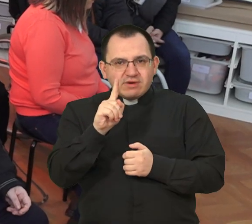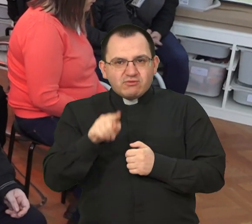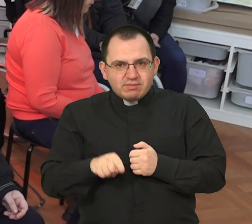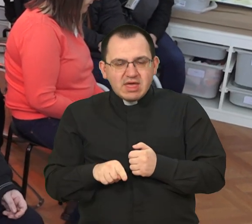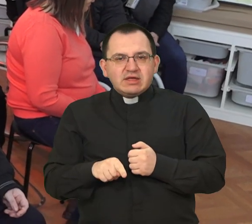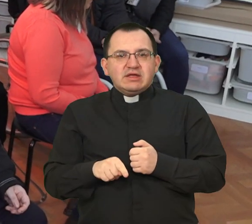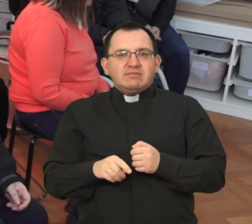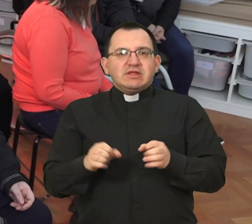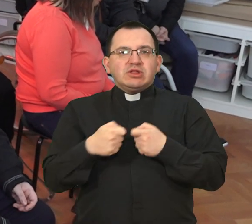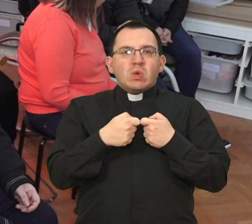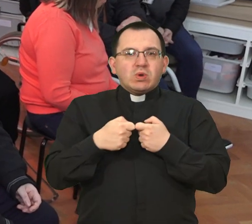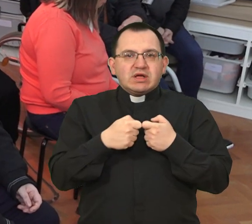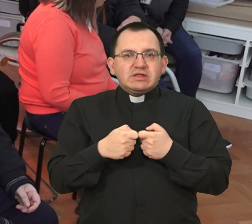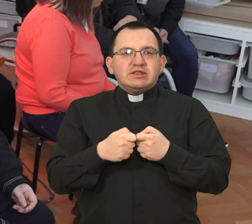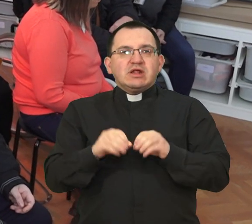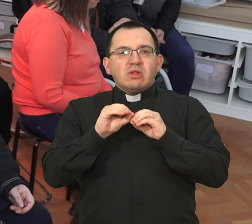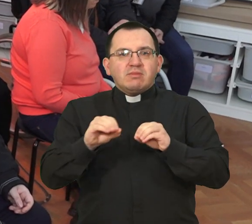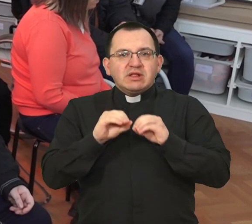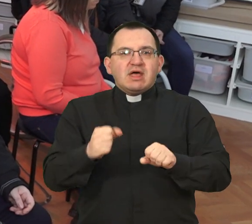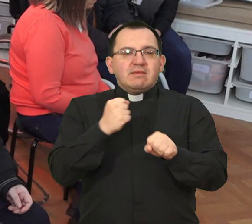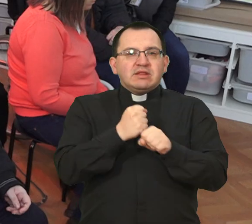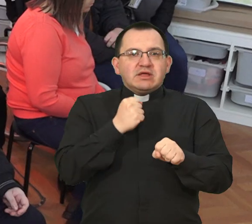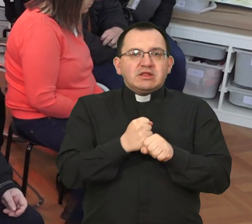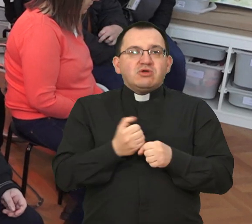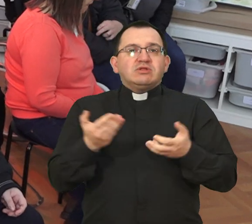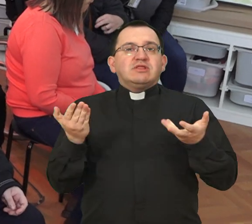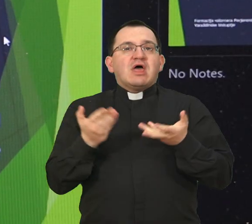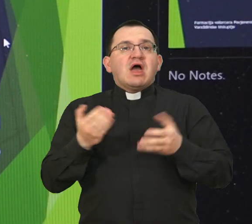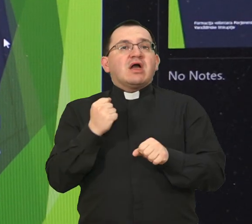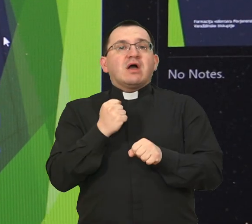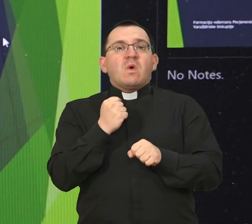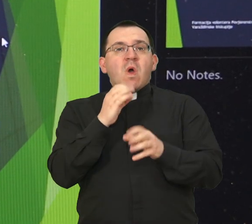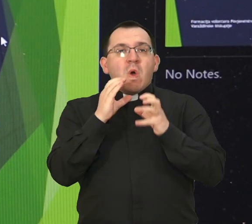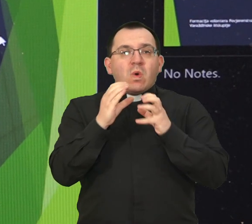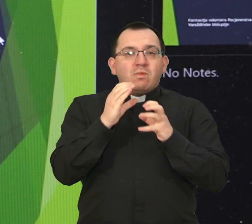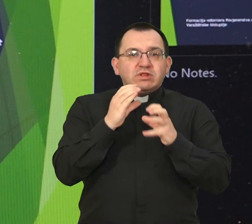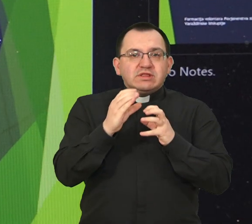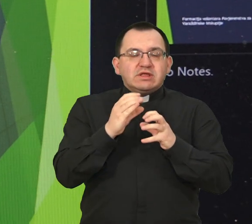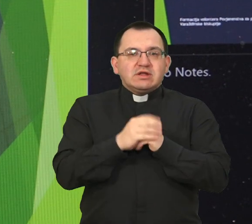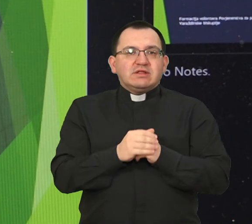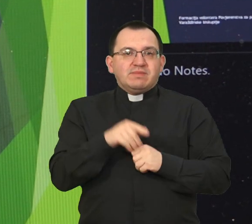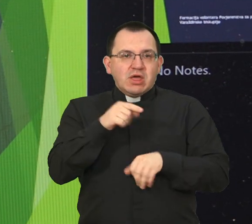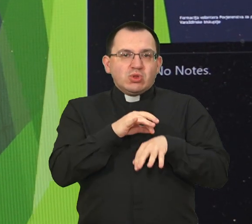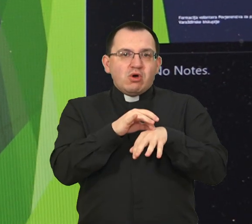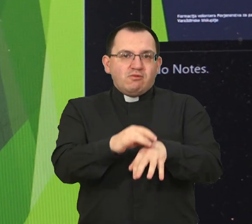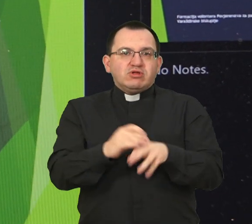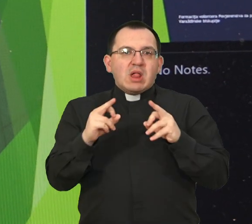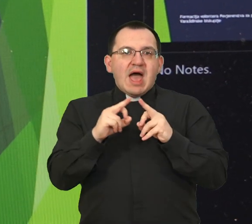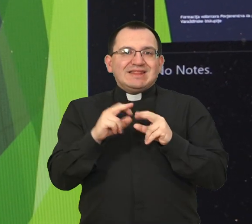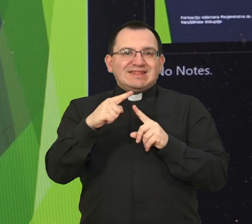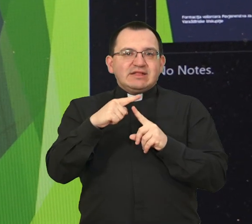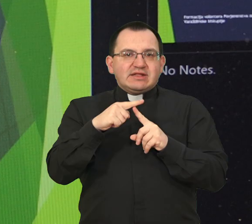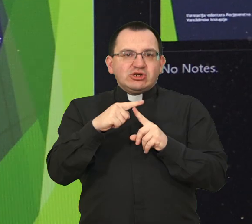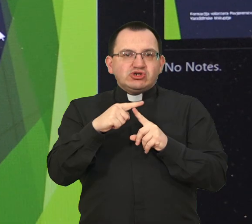na Banfici predavanje i radionicu za usavršavanje volontera na temu asertivne komunikacije, koju je vodila Anita Treščec,